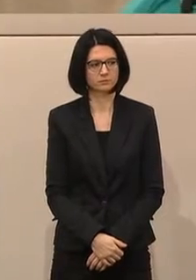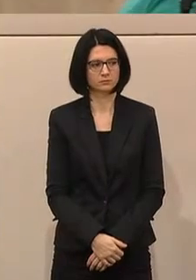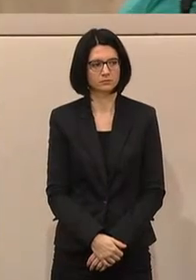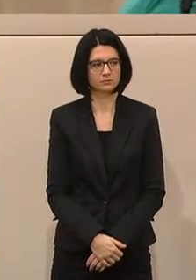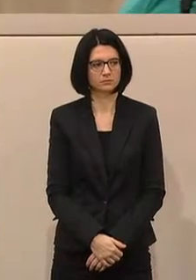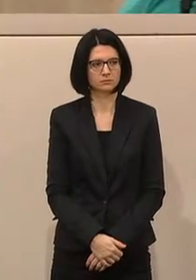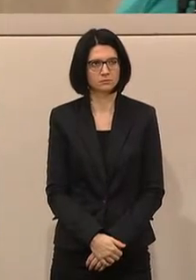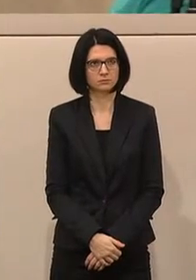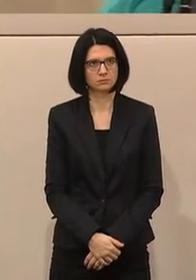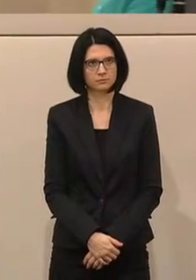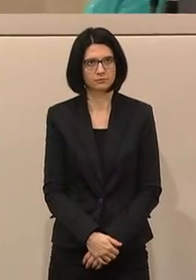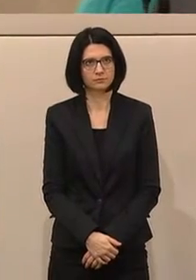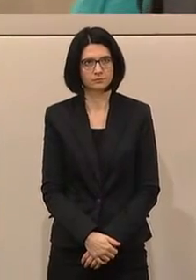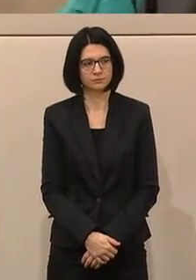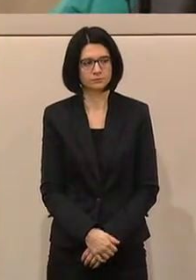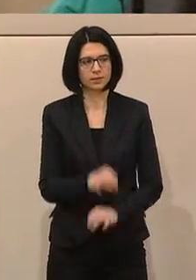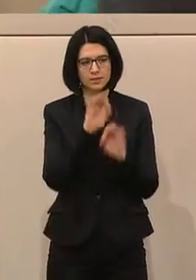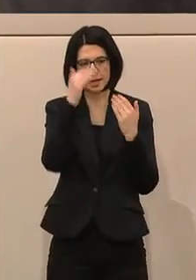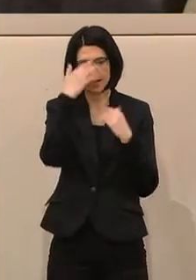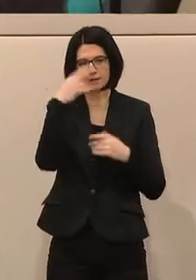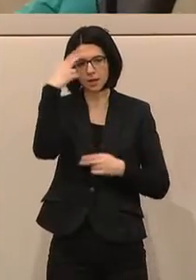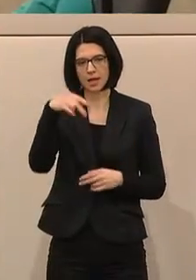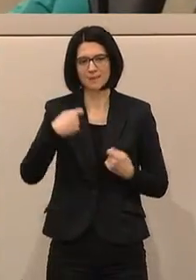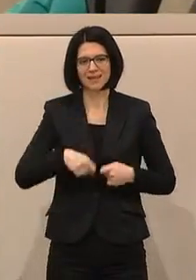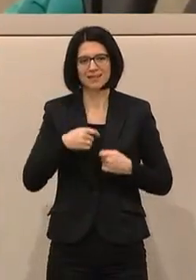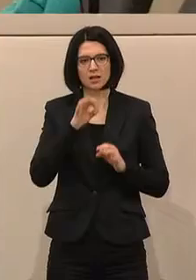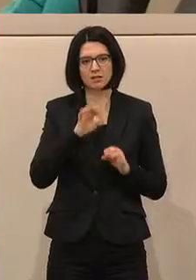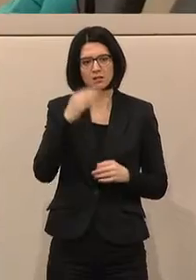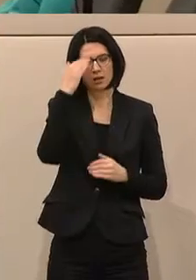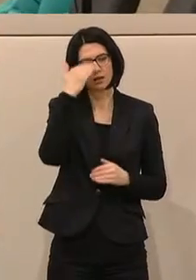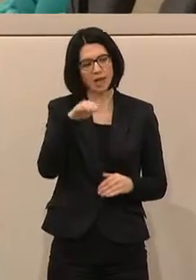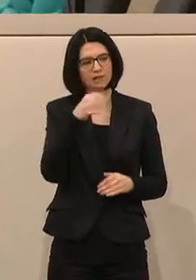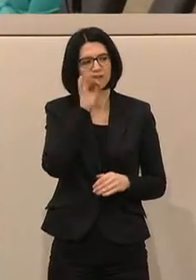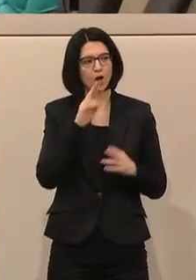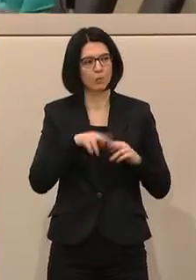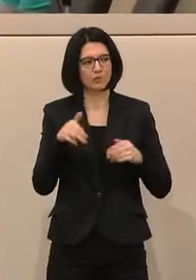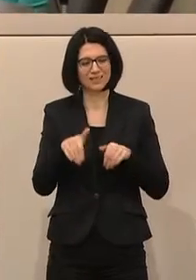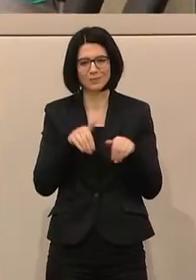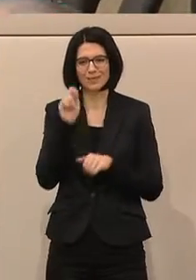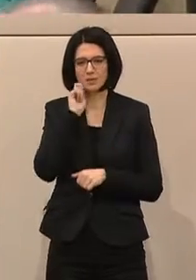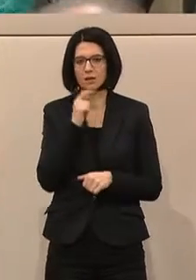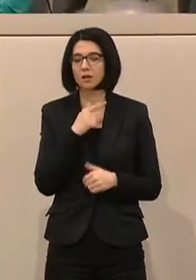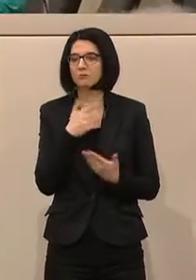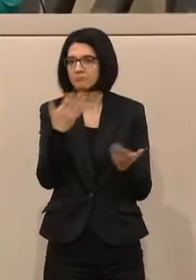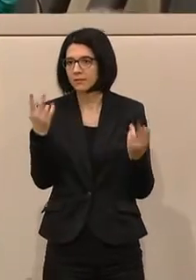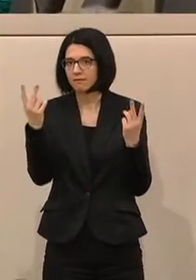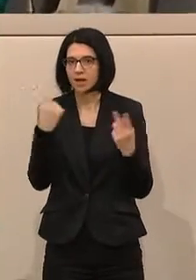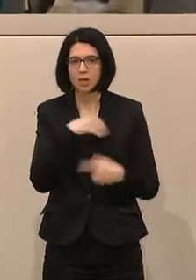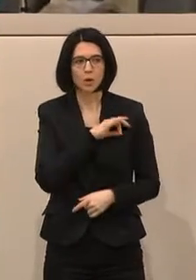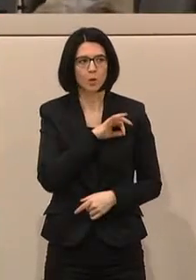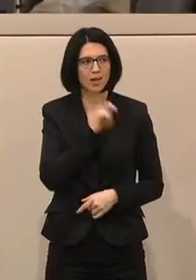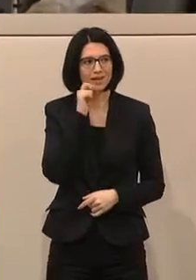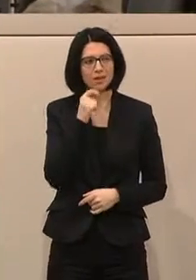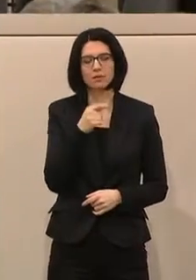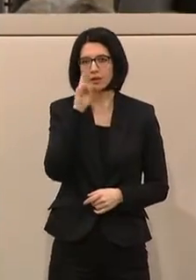Und letzte geplante Rednerin zu diesem Tagesordnungspunkt, Tanja Graf, ÖVP. Frau Bundesministerin, geschätzte Kolleginnen und Kollegen, liebe